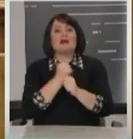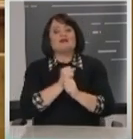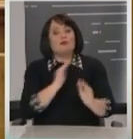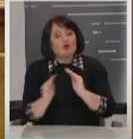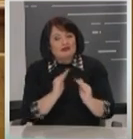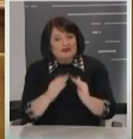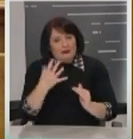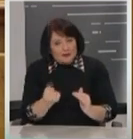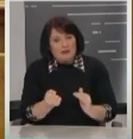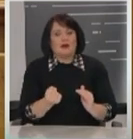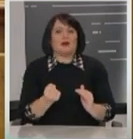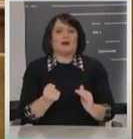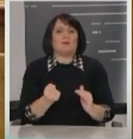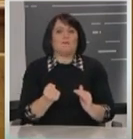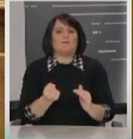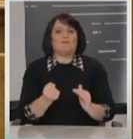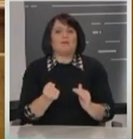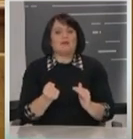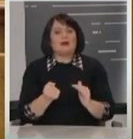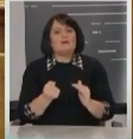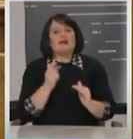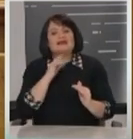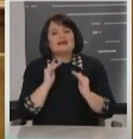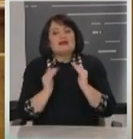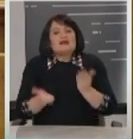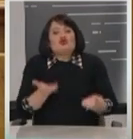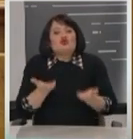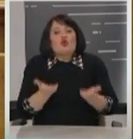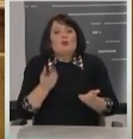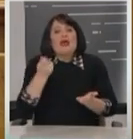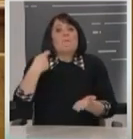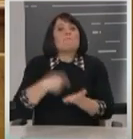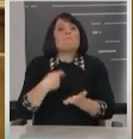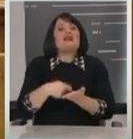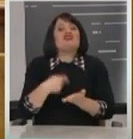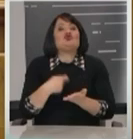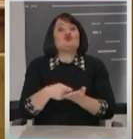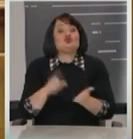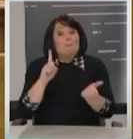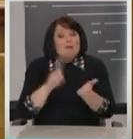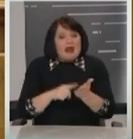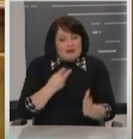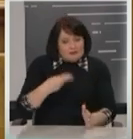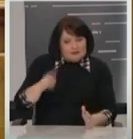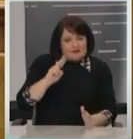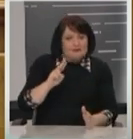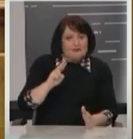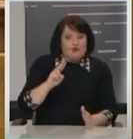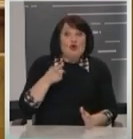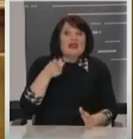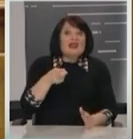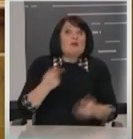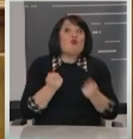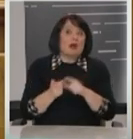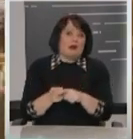προστασία, αλλά και για την εναρμόνιση των μισθών εκεί που πρέπει να είναι και όχι εκεί που τα πήγατε